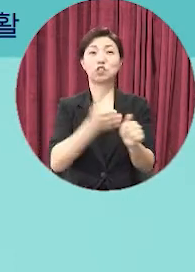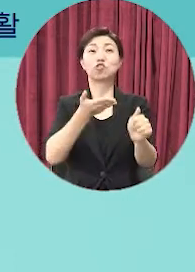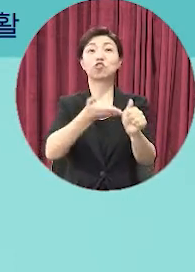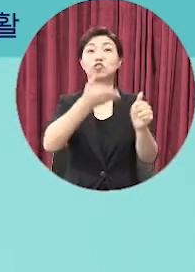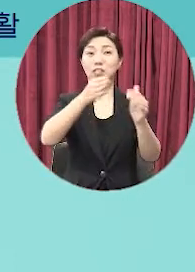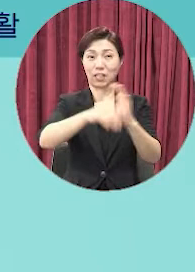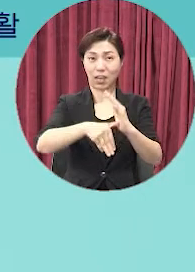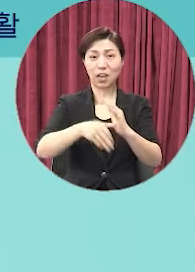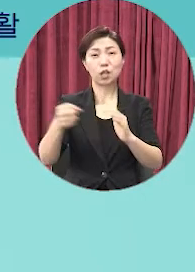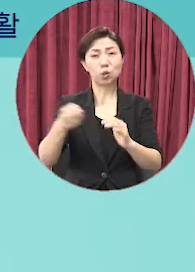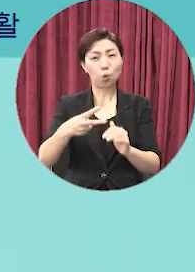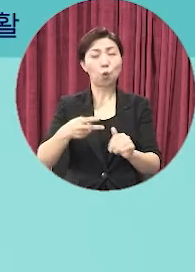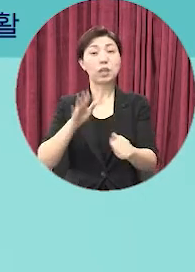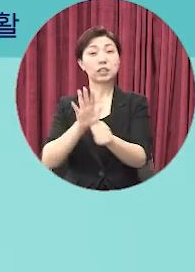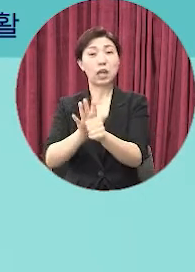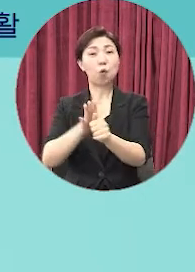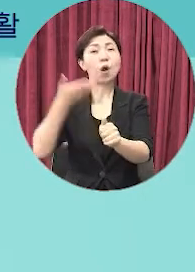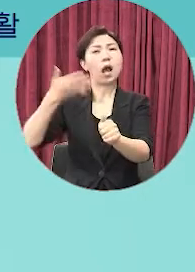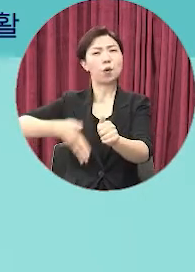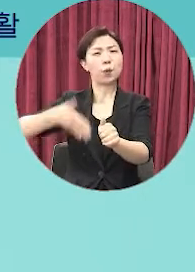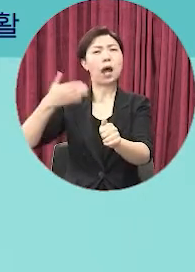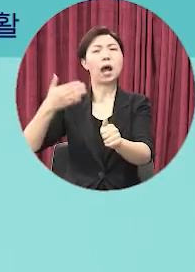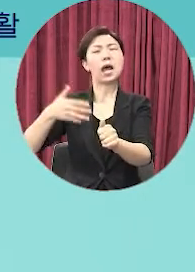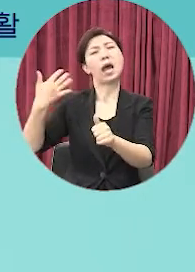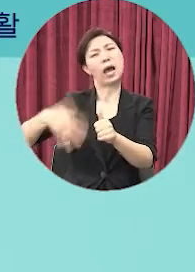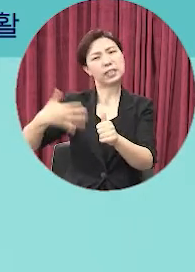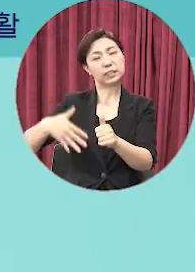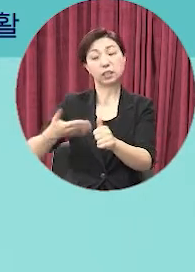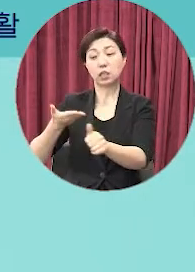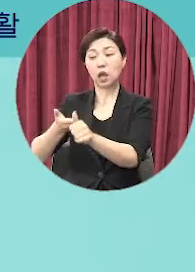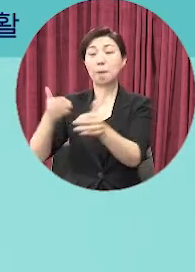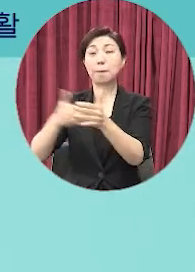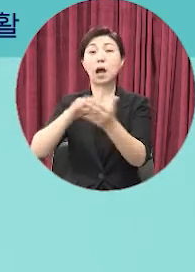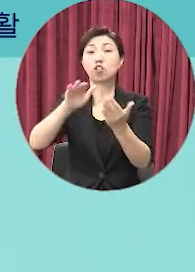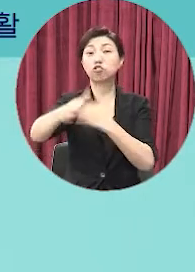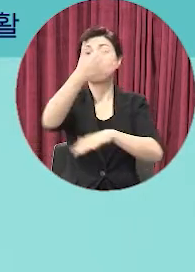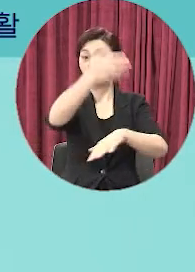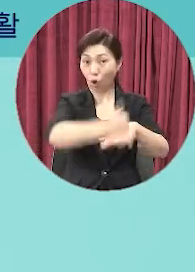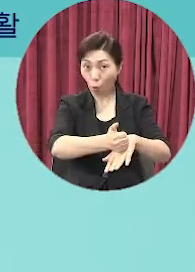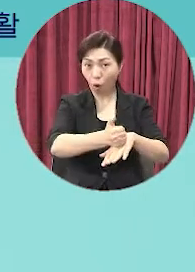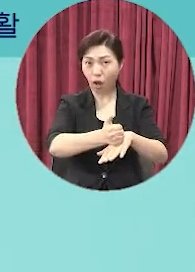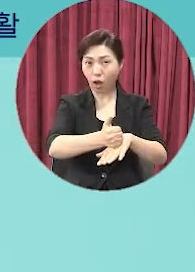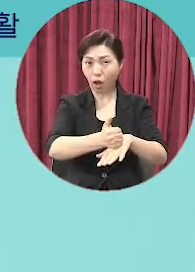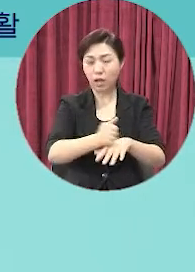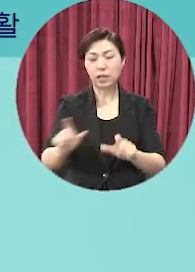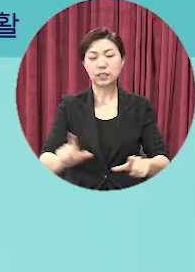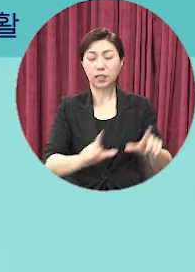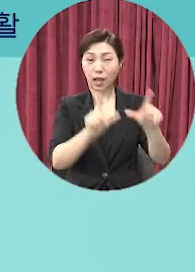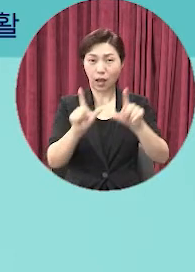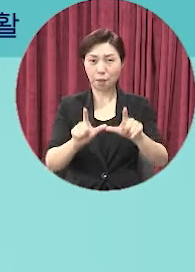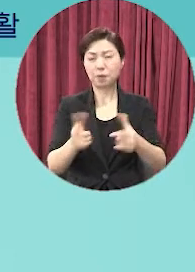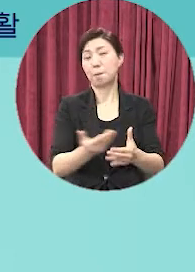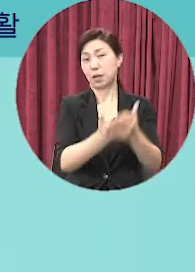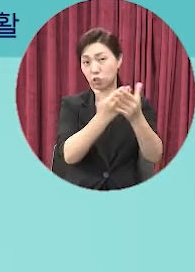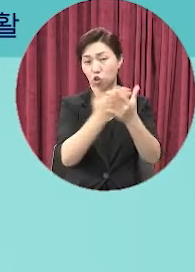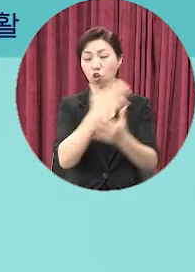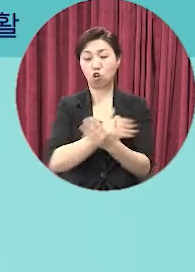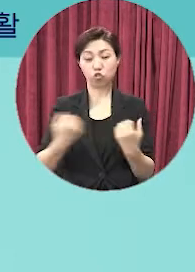제공하지 않은 또는 이제 제공한 이후에 결과는 주로 삶의 질이라든지 운동